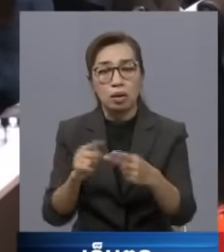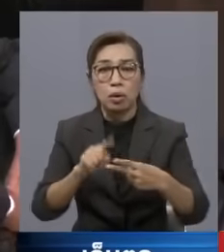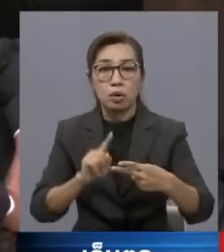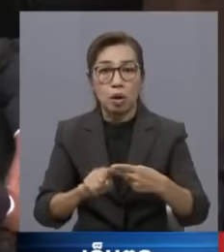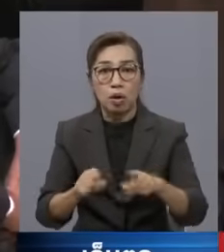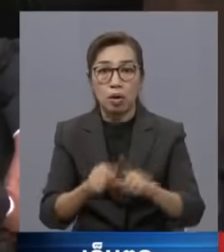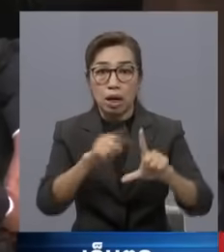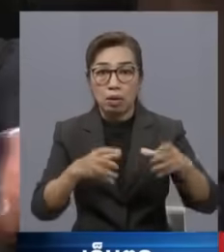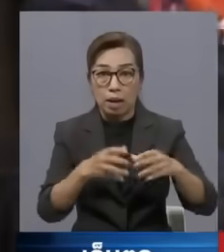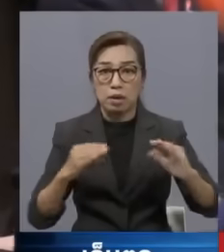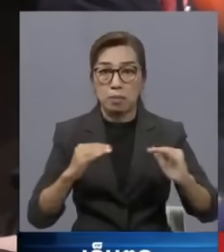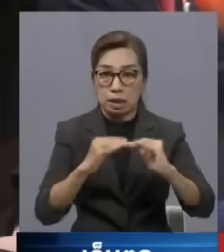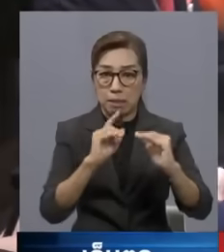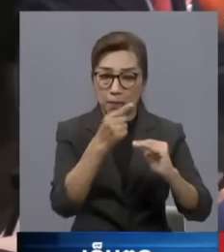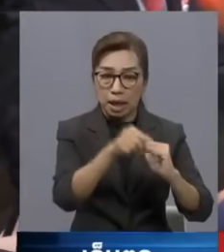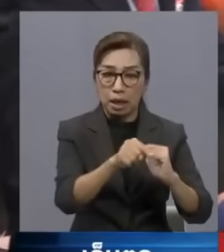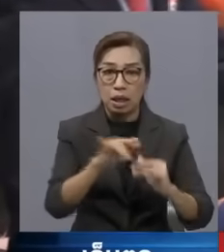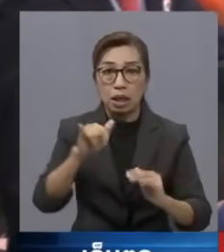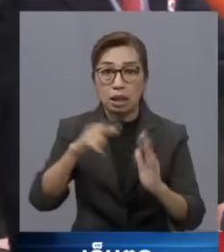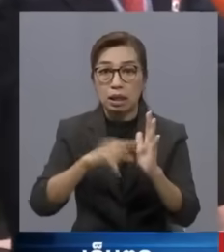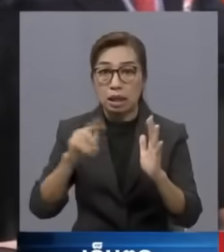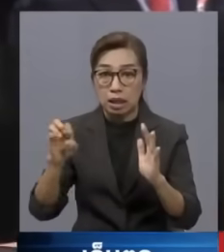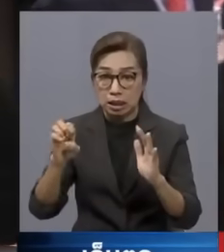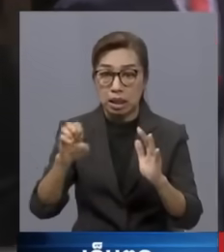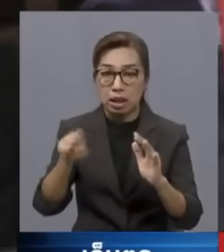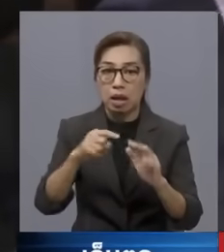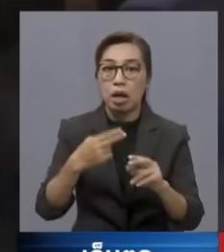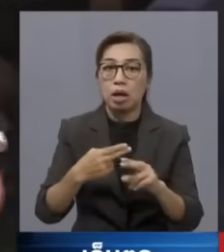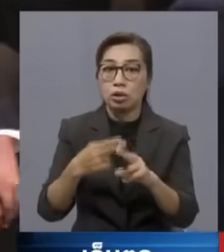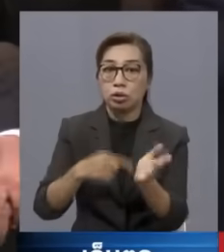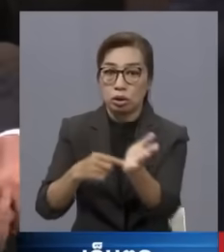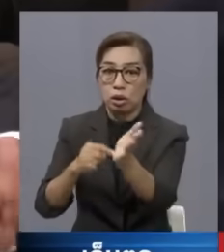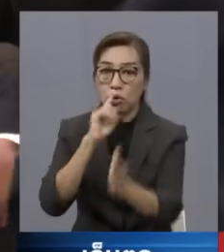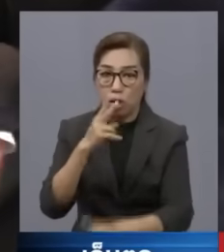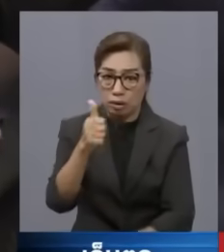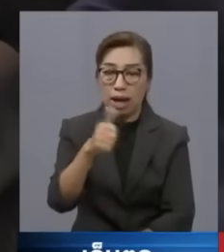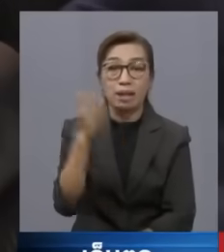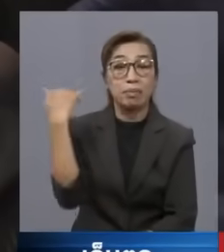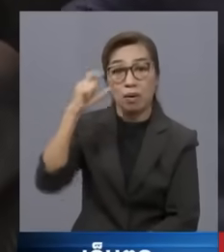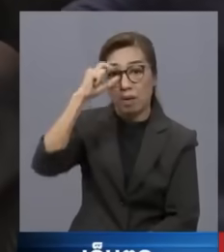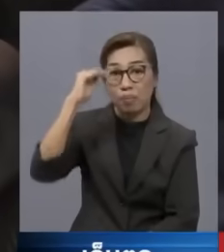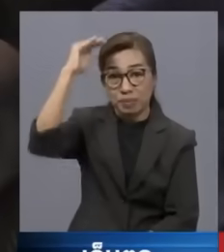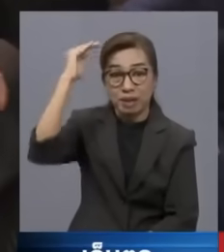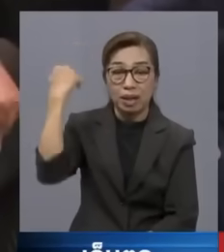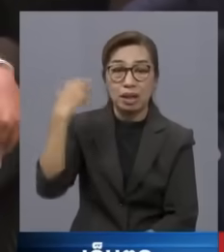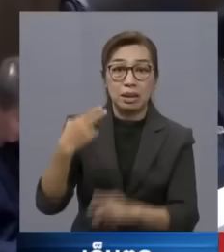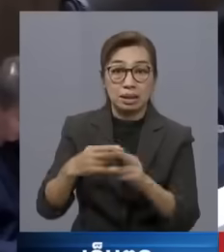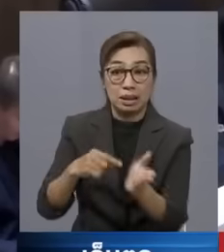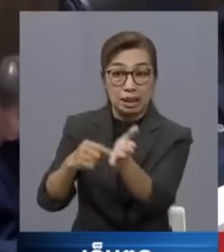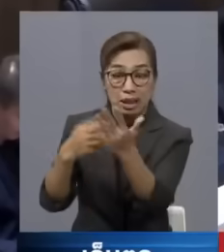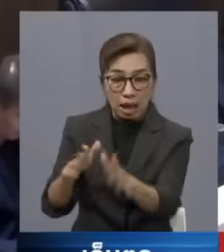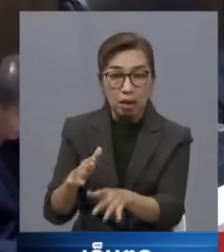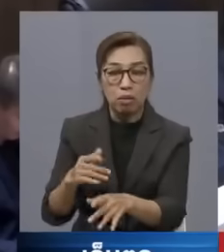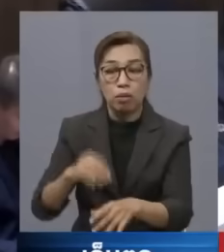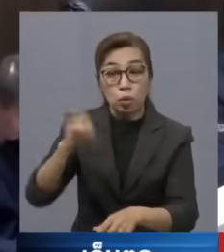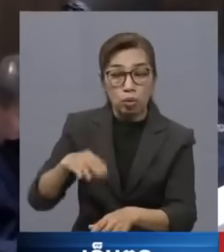อันชอบธรรมของพระก้าวไกลที่จะดันติกเสนอต่อที่ประชุมที่คุณรังสิมันต์เสนอไปแล้วเนี่ยกลับมาให้รัฐสภาทบ